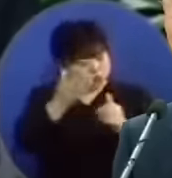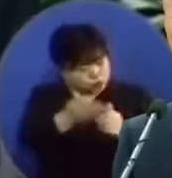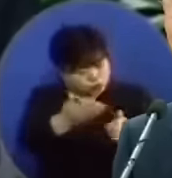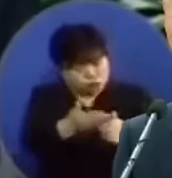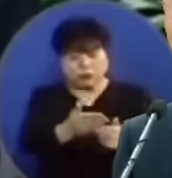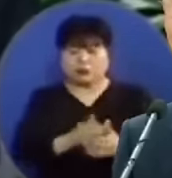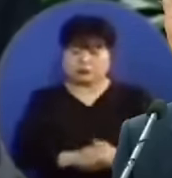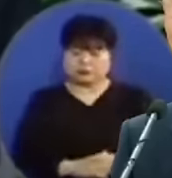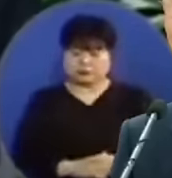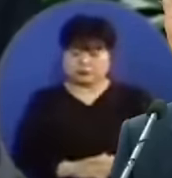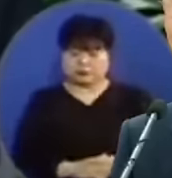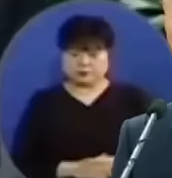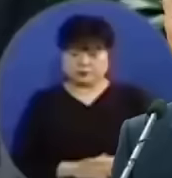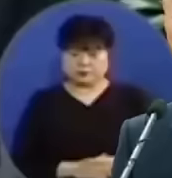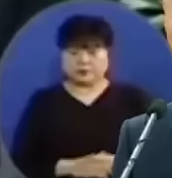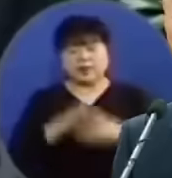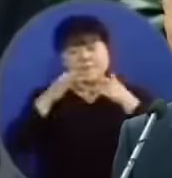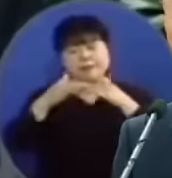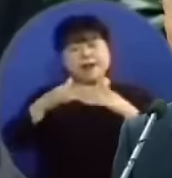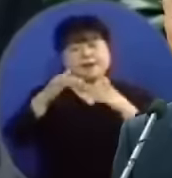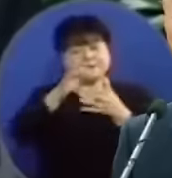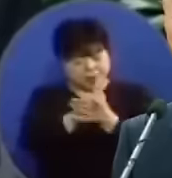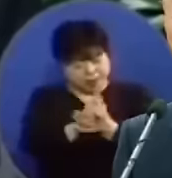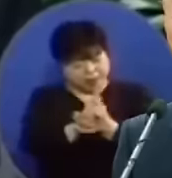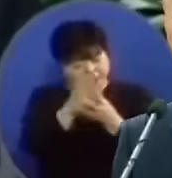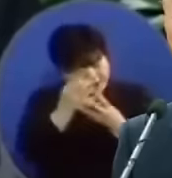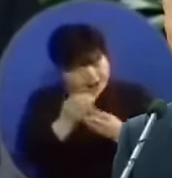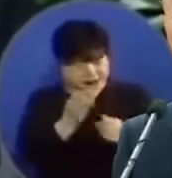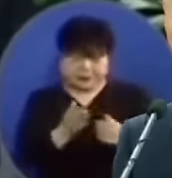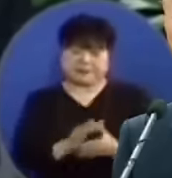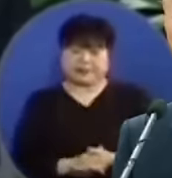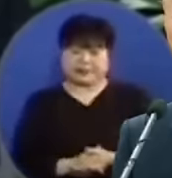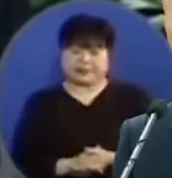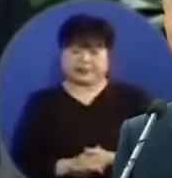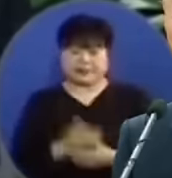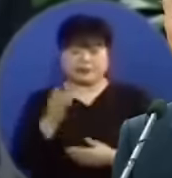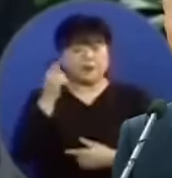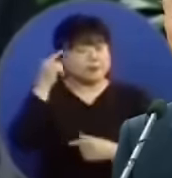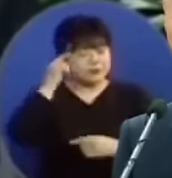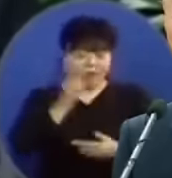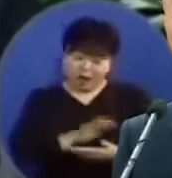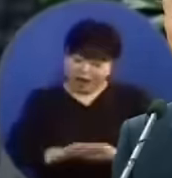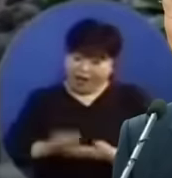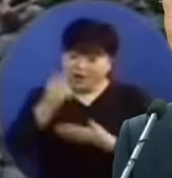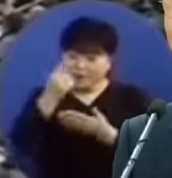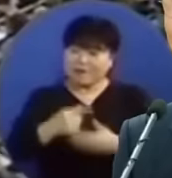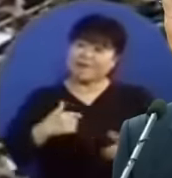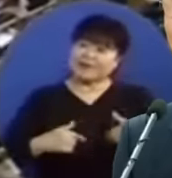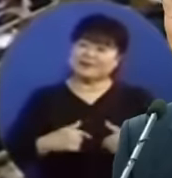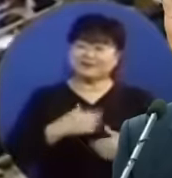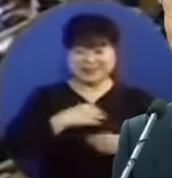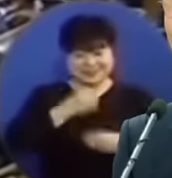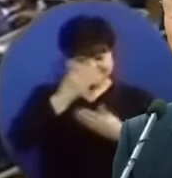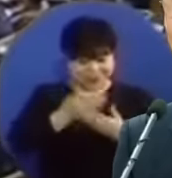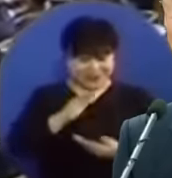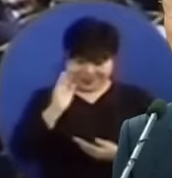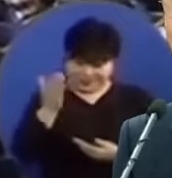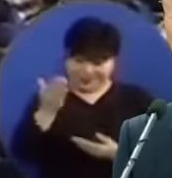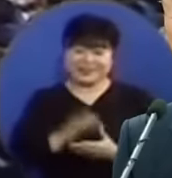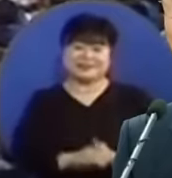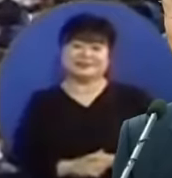방언을 주신 것입니다. 그러므로 방언을 많이 하십시오. 그러면 여러분 평안해지고 기쁨의 안식을 얻게 되는